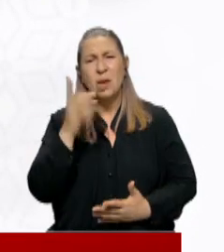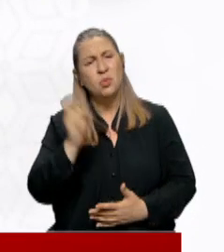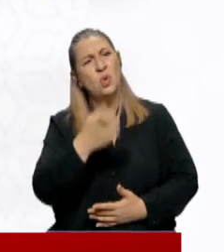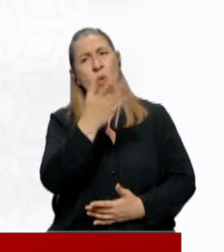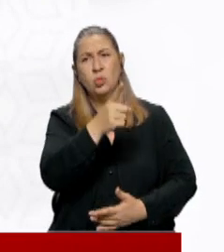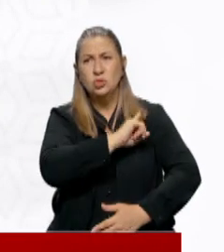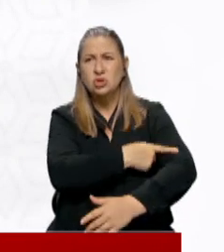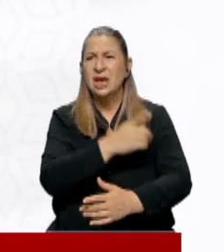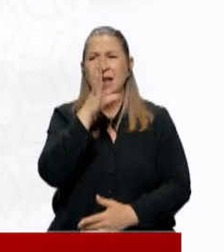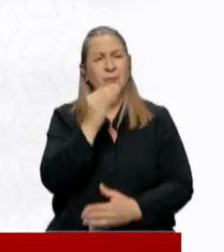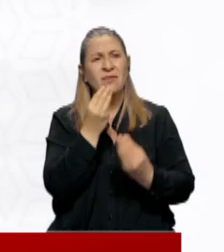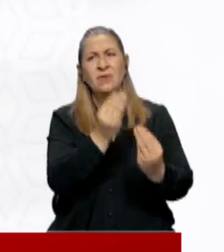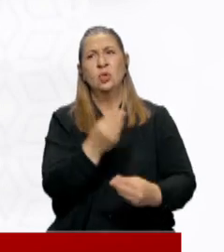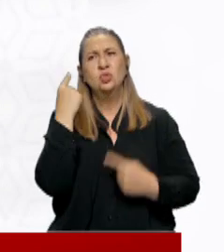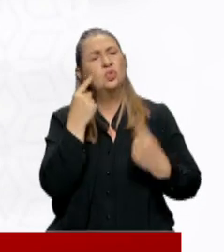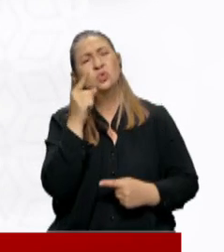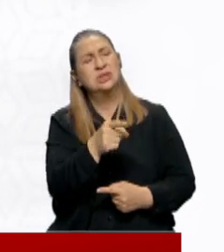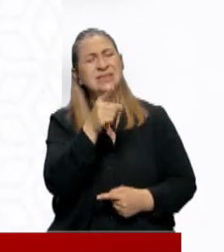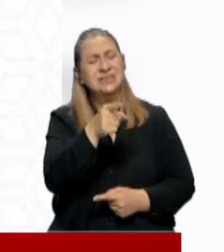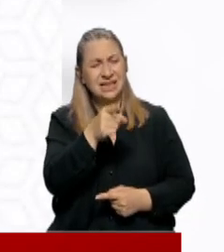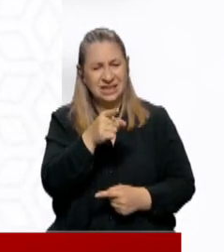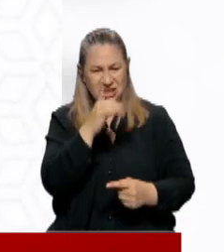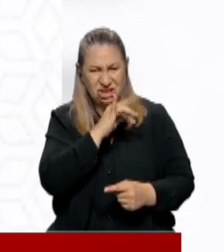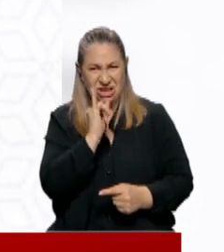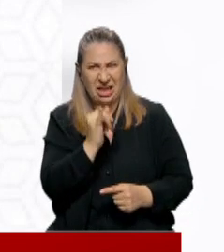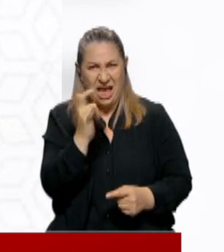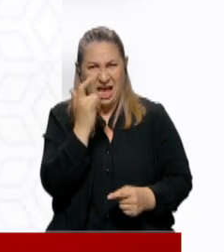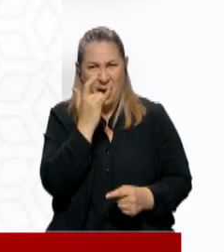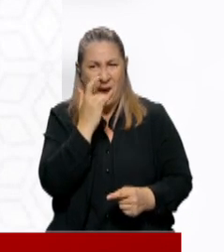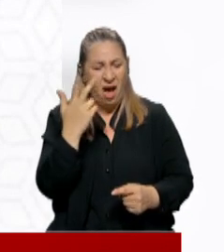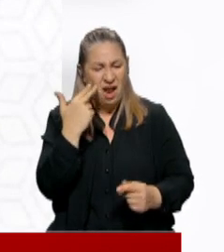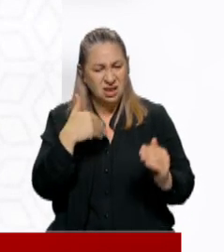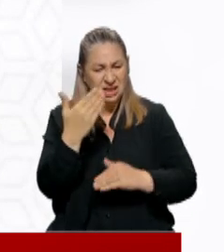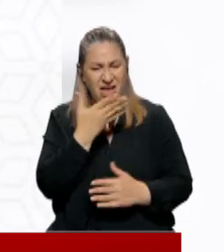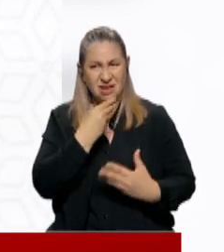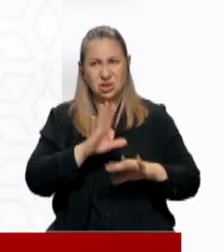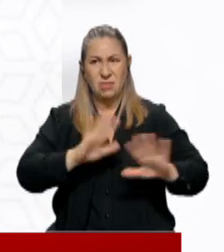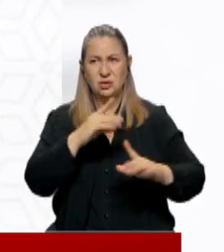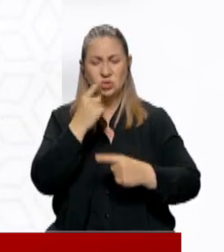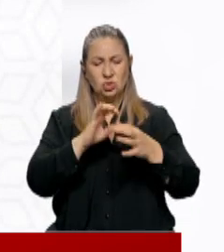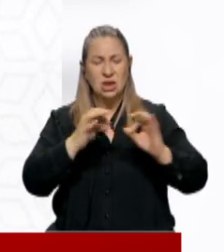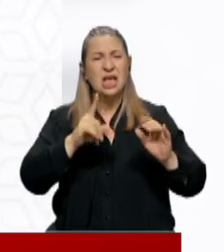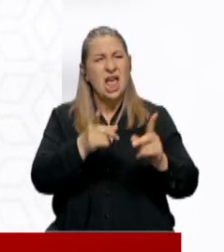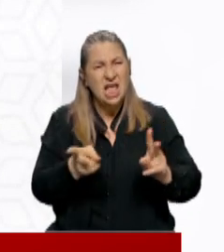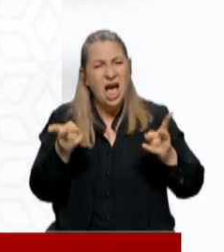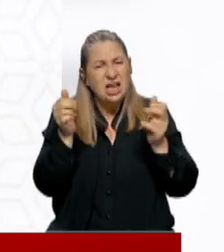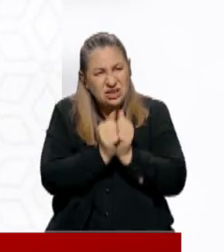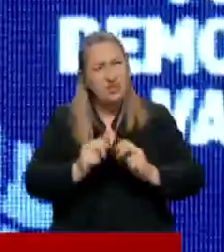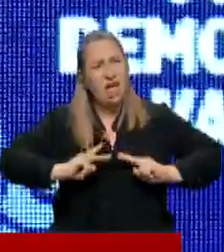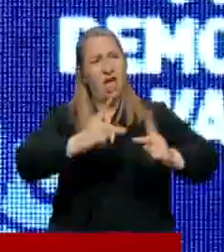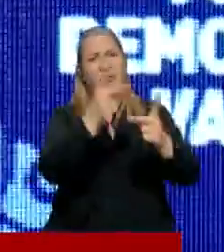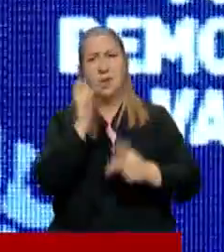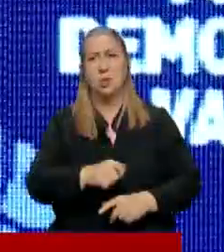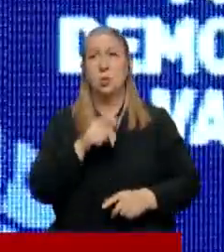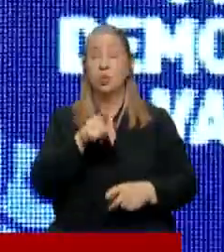buluyor? Bu gücü kimlerden aldığını düşünüyorsun? Çirkin, kaba, ahlak dışı ve yakışıksız sözlerini sana misliyle iade ediyorum. Bu